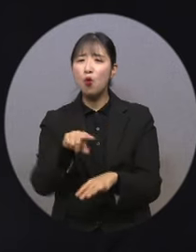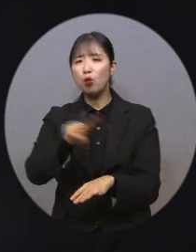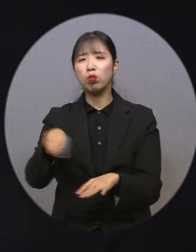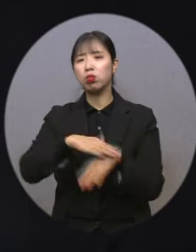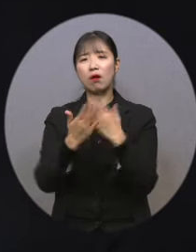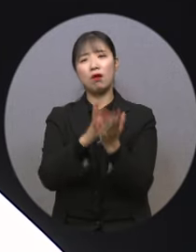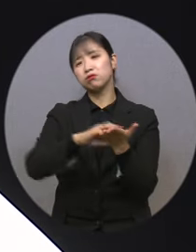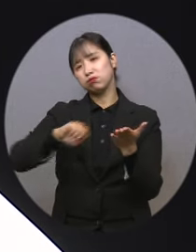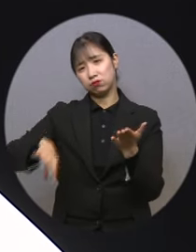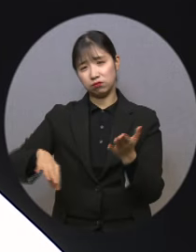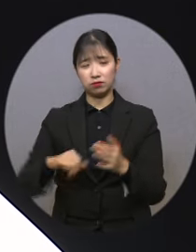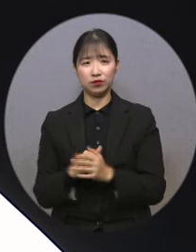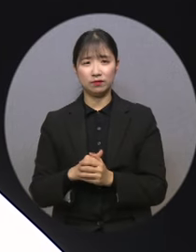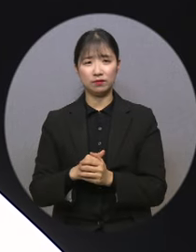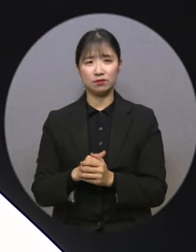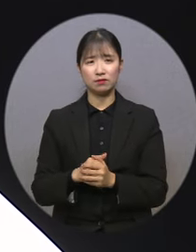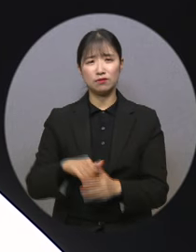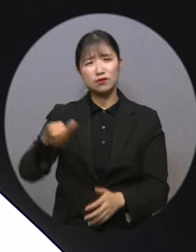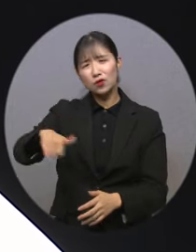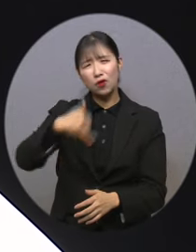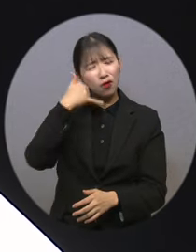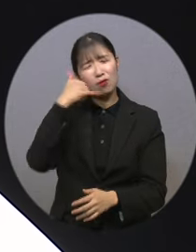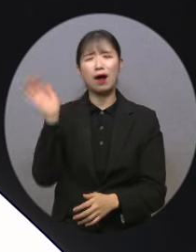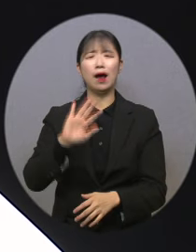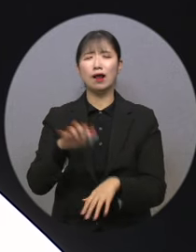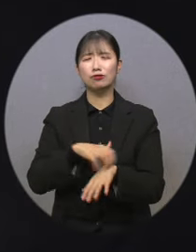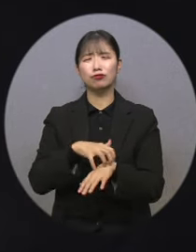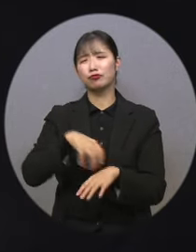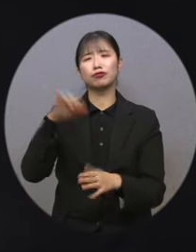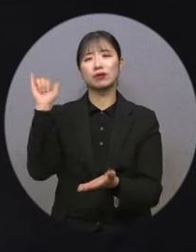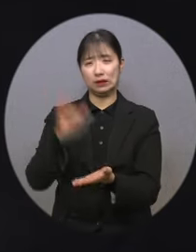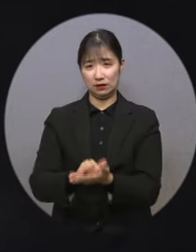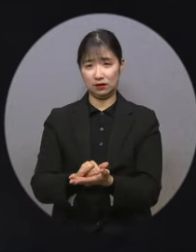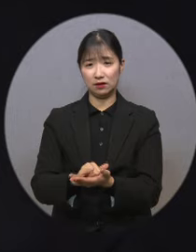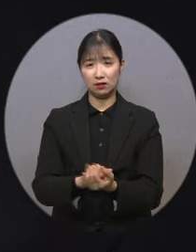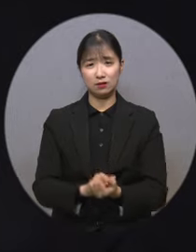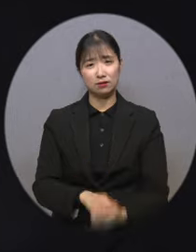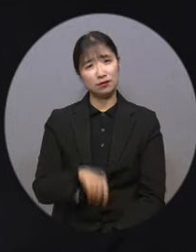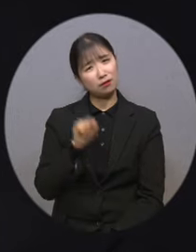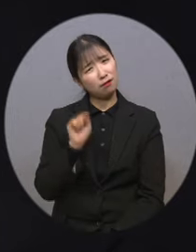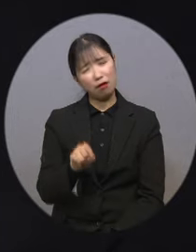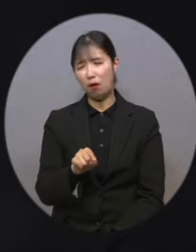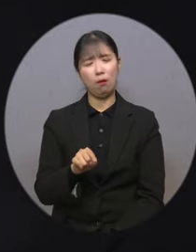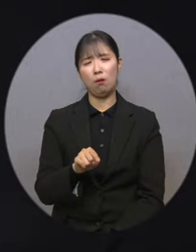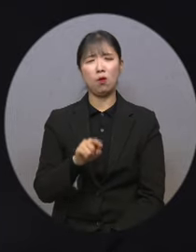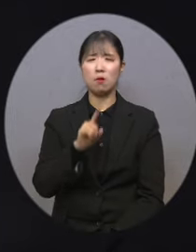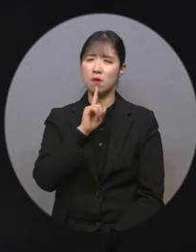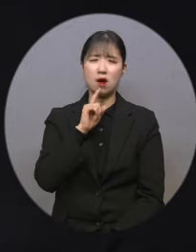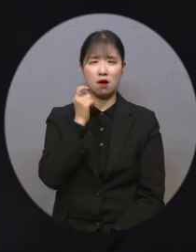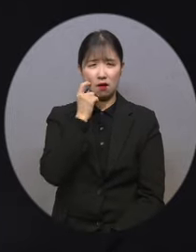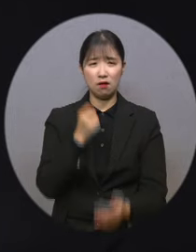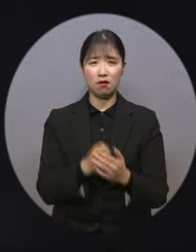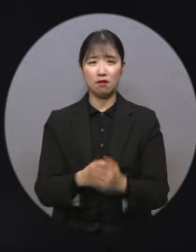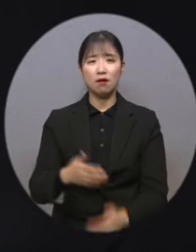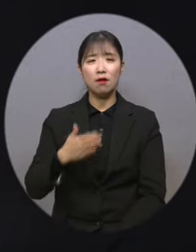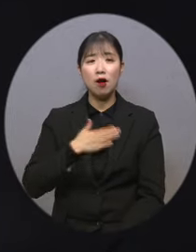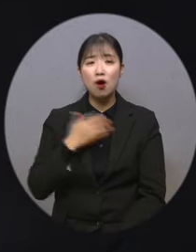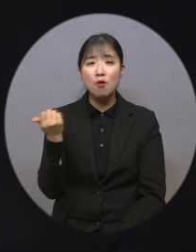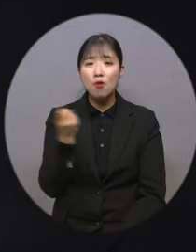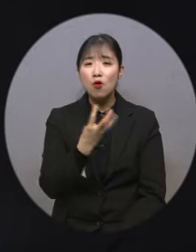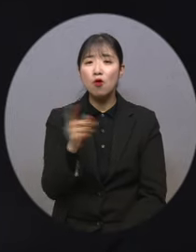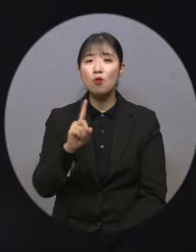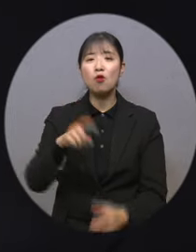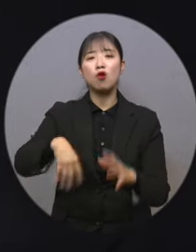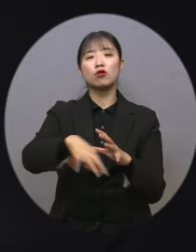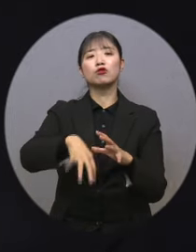됩니다 저나 바퀴 차니까 끌어 버려요 이런 게 어디 있습니까 자기들 번호도 추첨해서